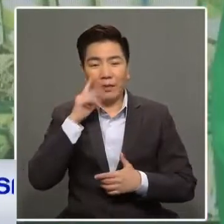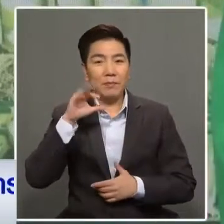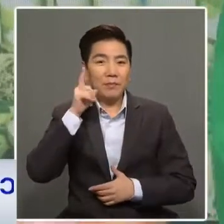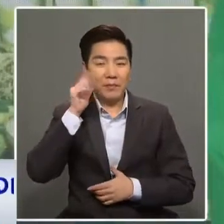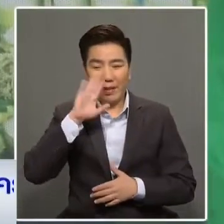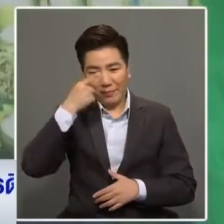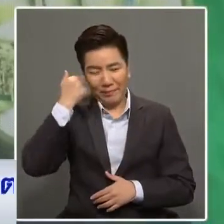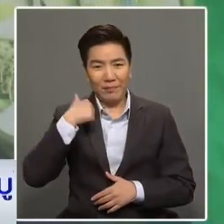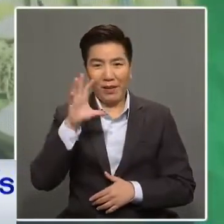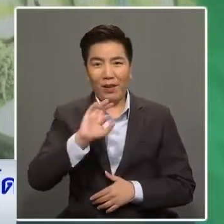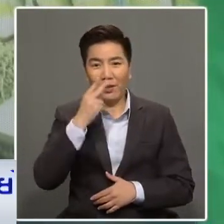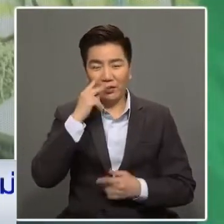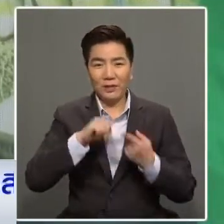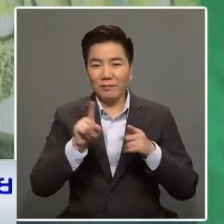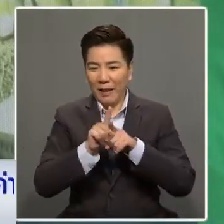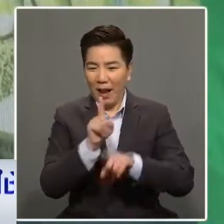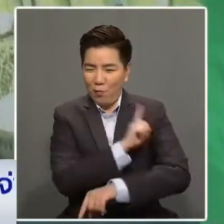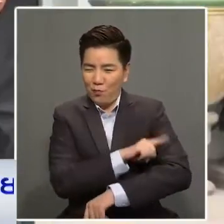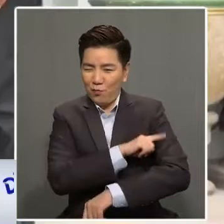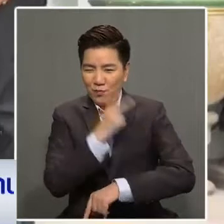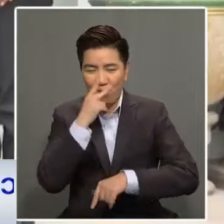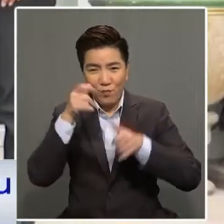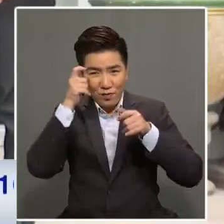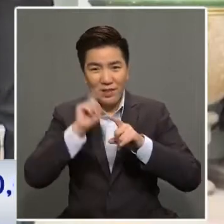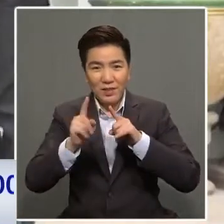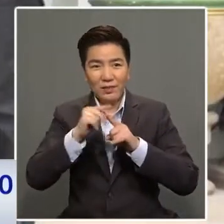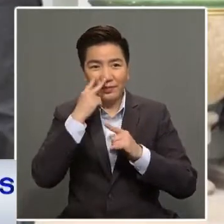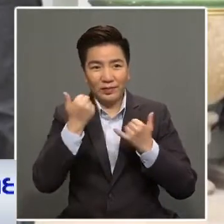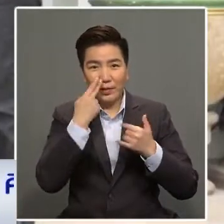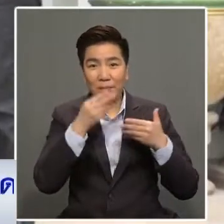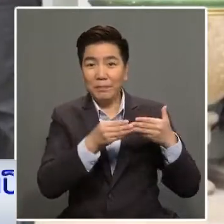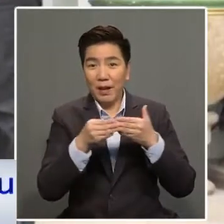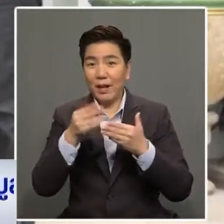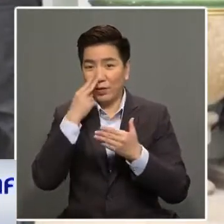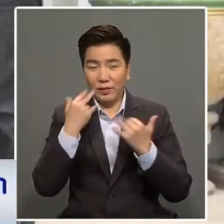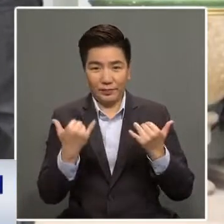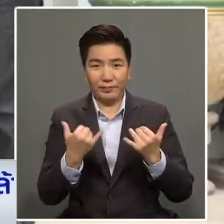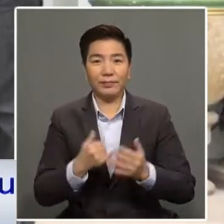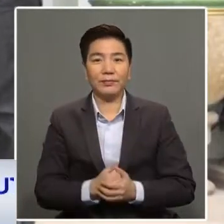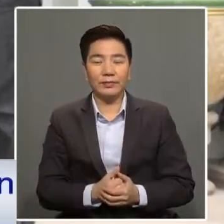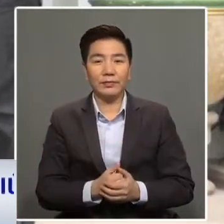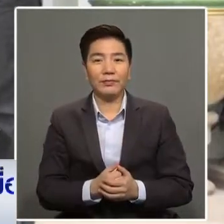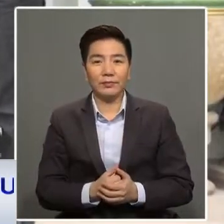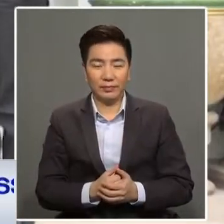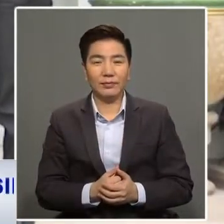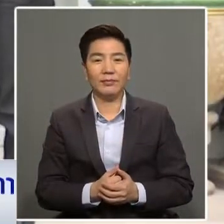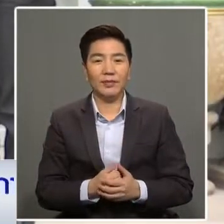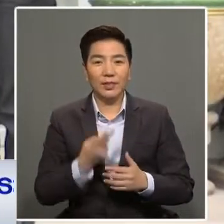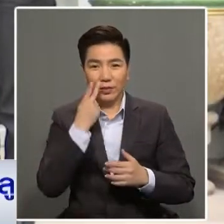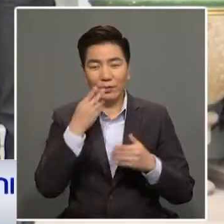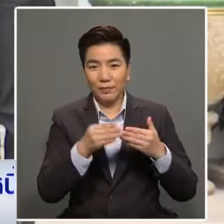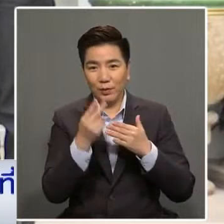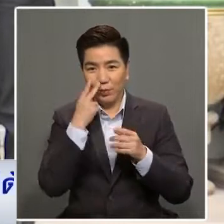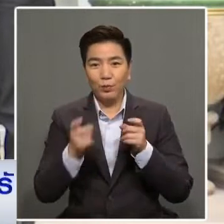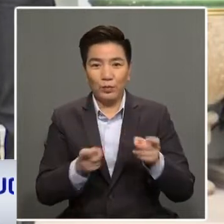ม่พันธุ์ดำๆไม่เอาแม่พันธุ์แบบขาวๆอ่ะ งั้นพาไปหน่อยนะคะผู้จัดการ ขาขาวขาวเลยนะครับ ค่ะได้ค่ะผู้จั